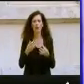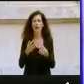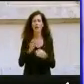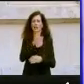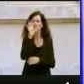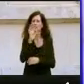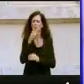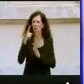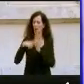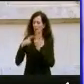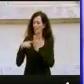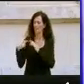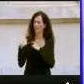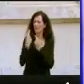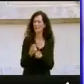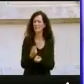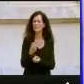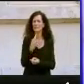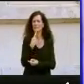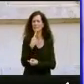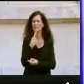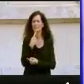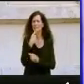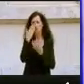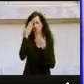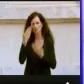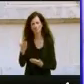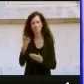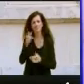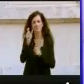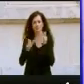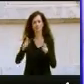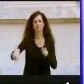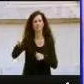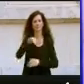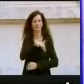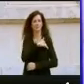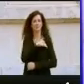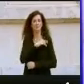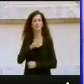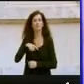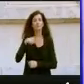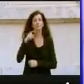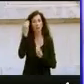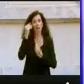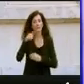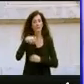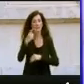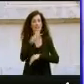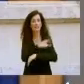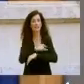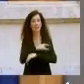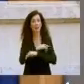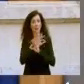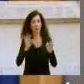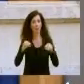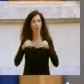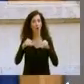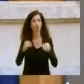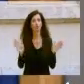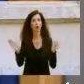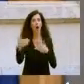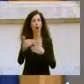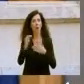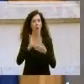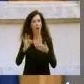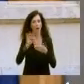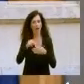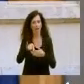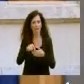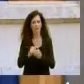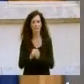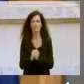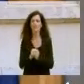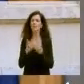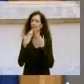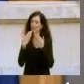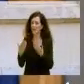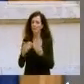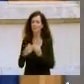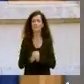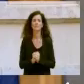lei garantisce una ripartenza per settembre in aula grazie per quanto riguarda